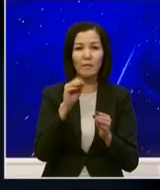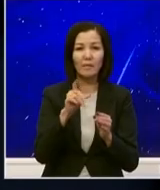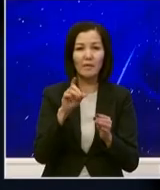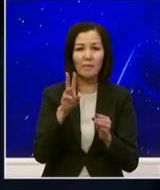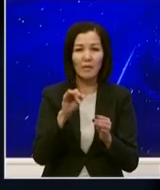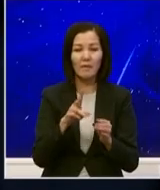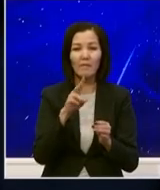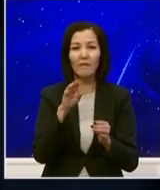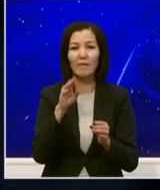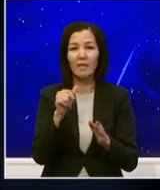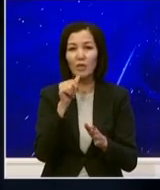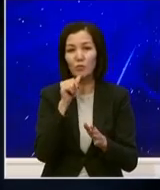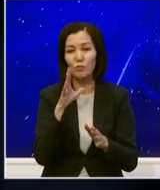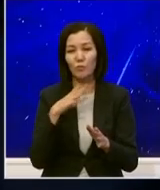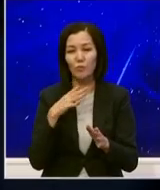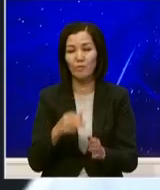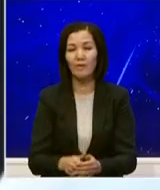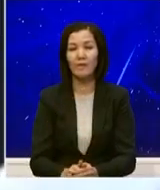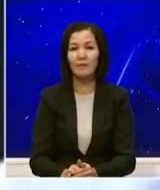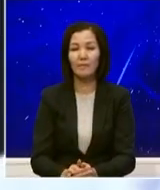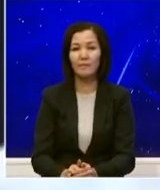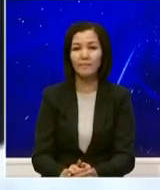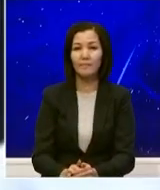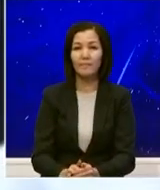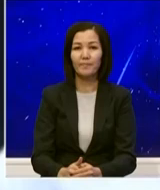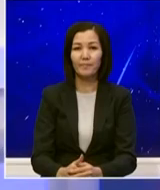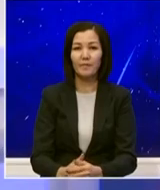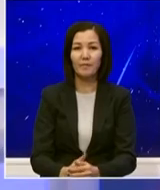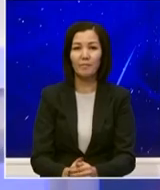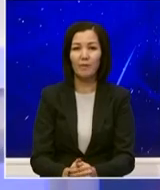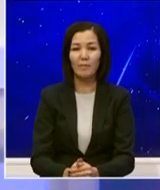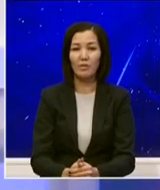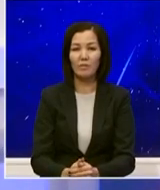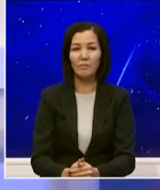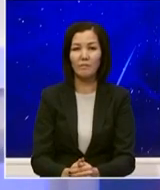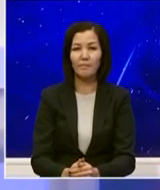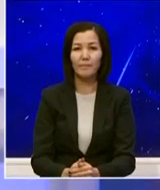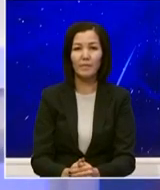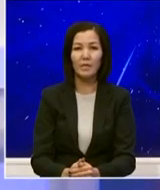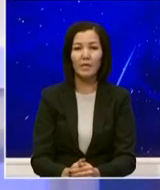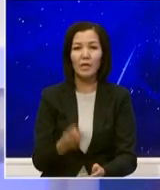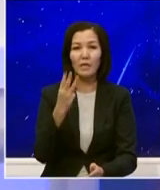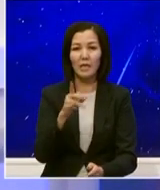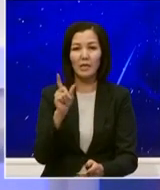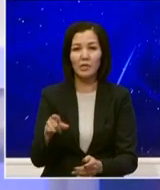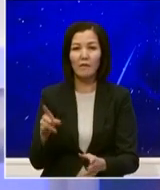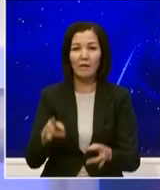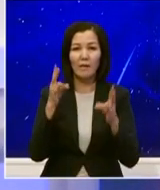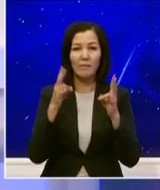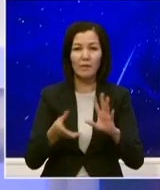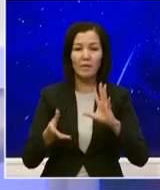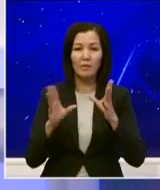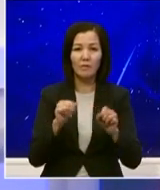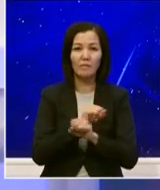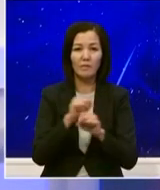Финляндии. По меньшей мере 3 человека пострадали в